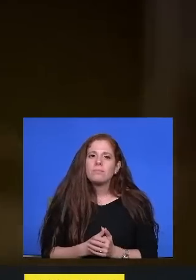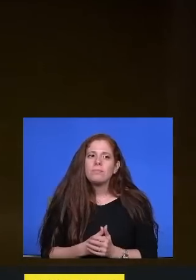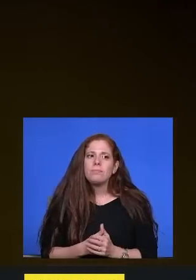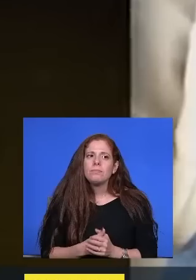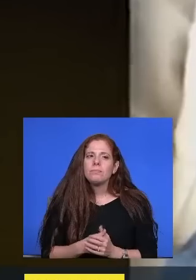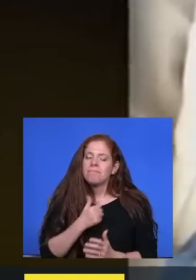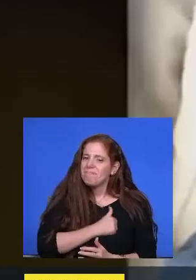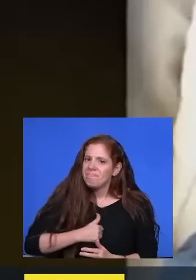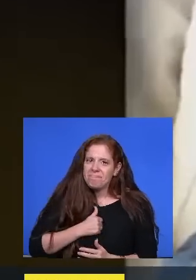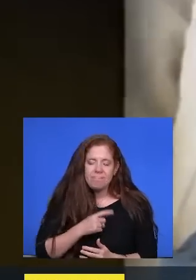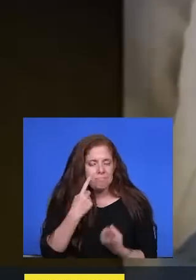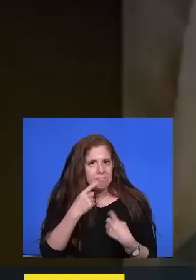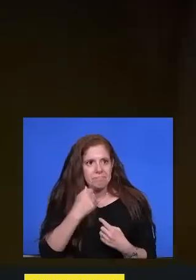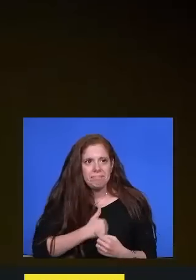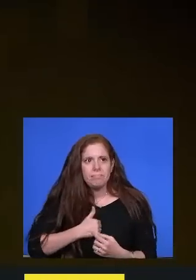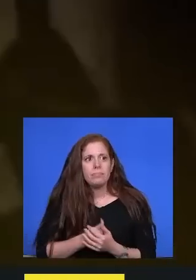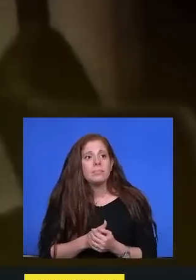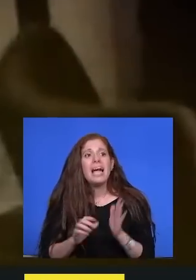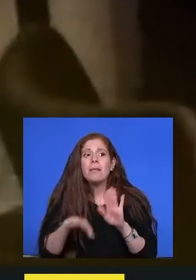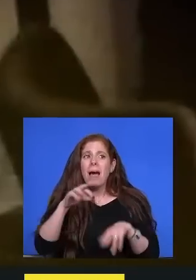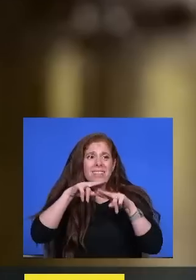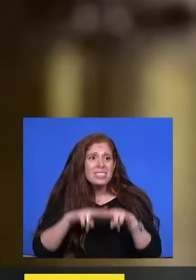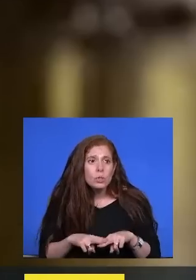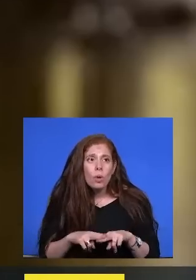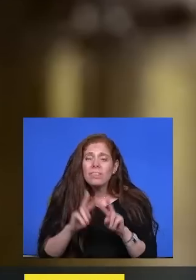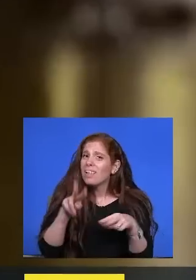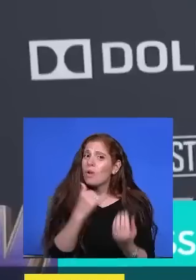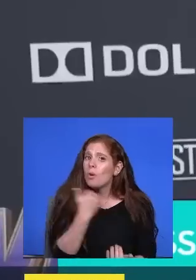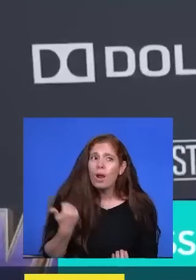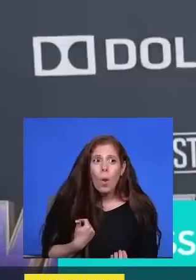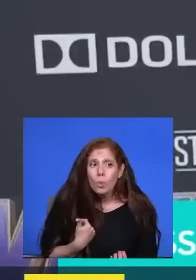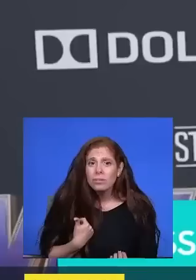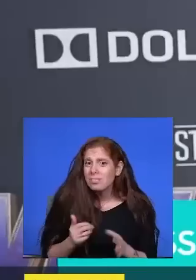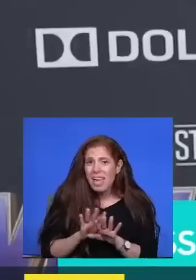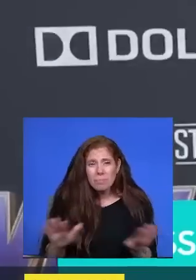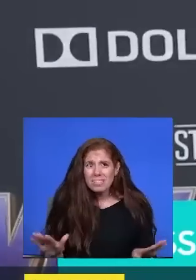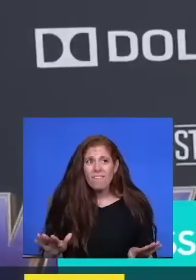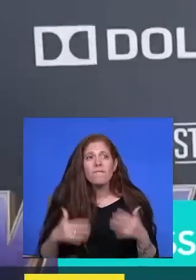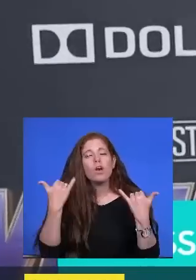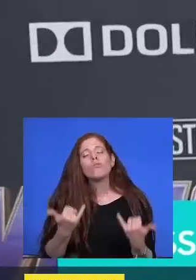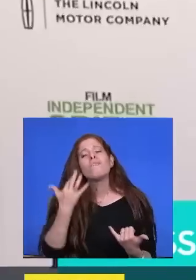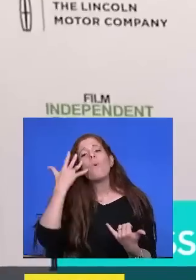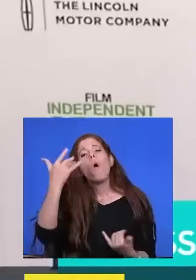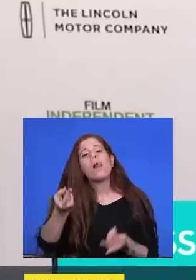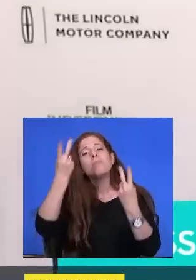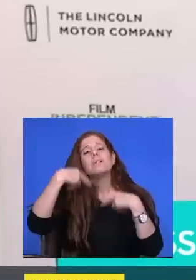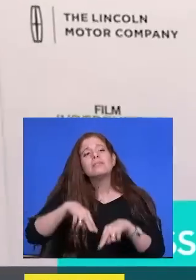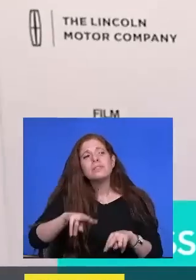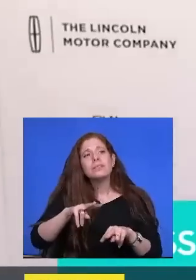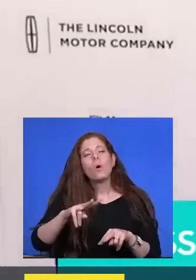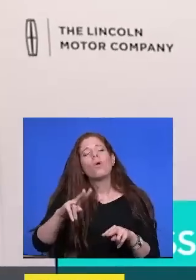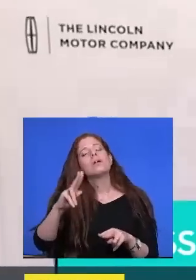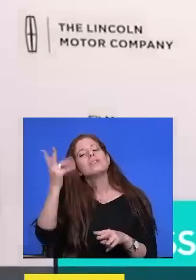Sorry. I chose to survive. You're gonna kill me? No way. עכשיו הוא חולם לחזור שוב לסט הצילומים,